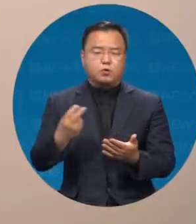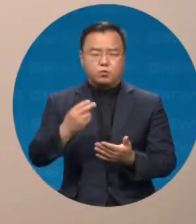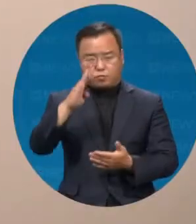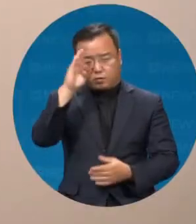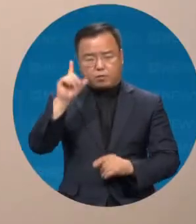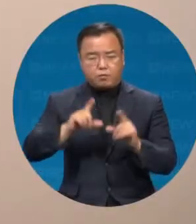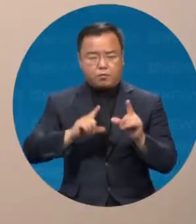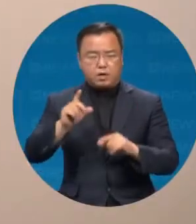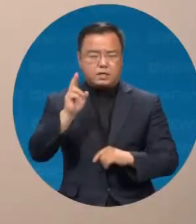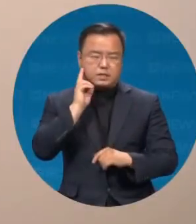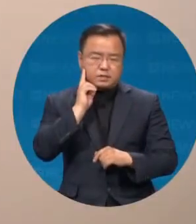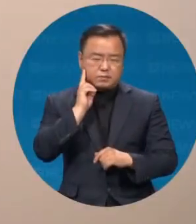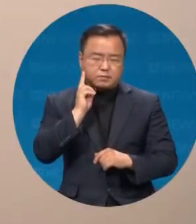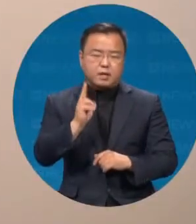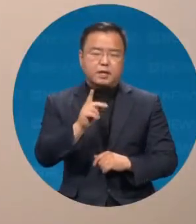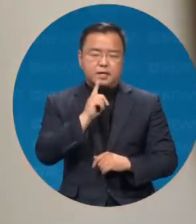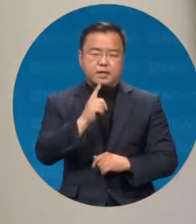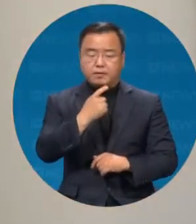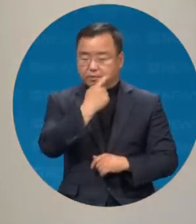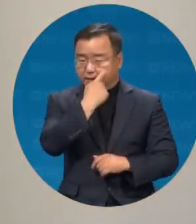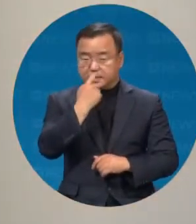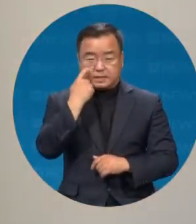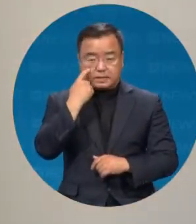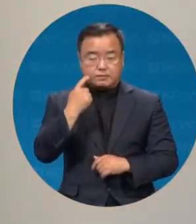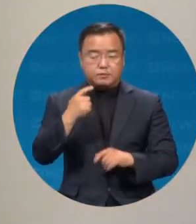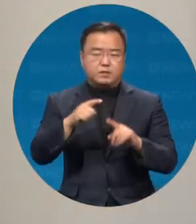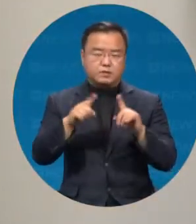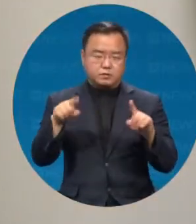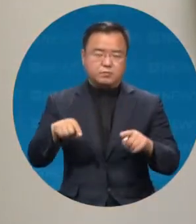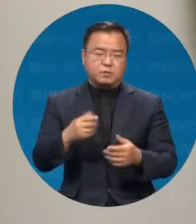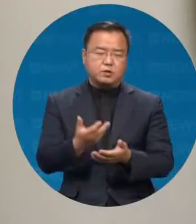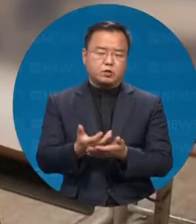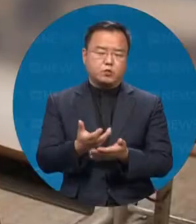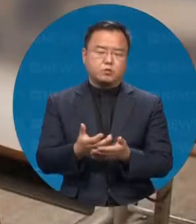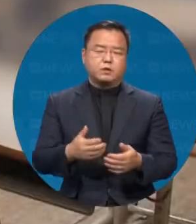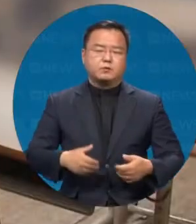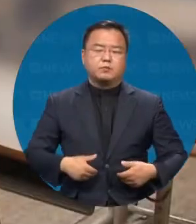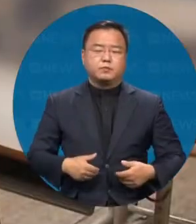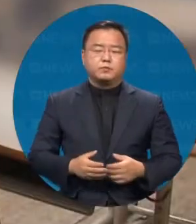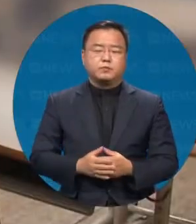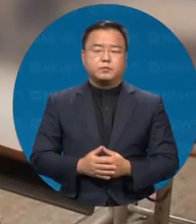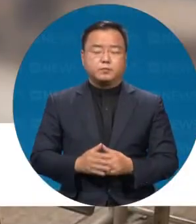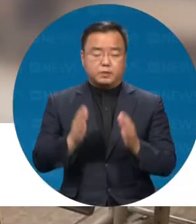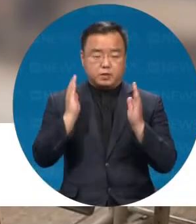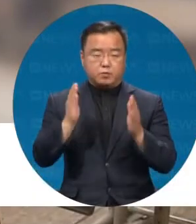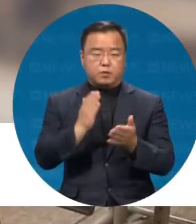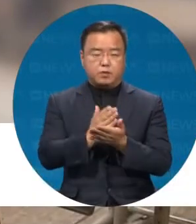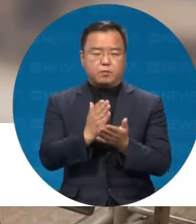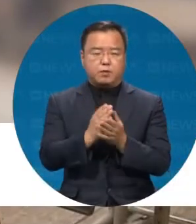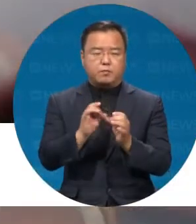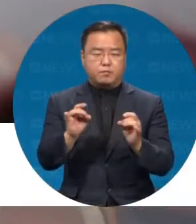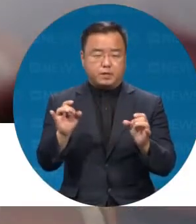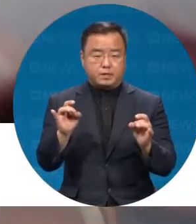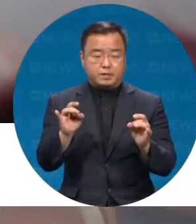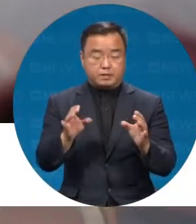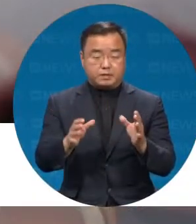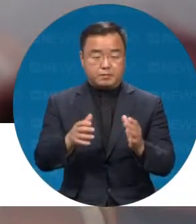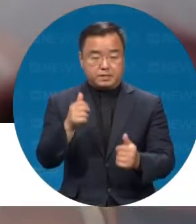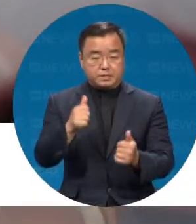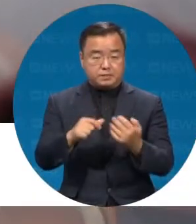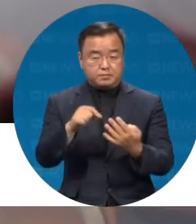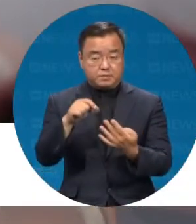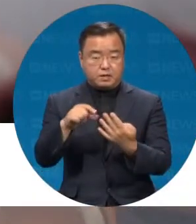전문의의 진단 소나 소견서 등 증빙 서류를 제출해야 합니다 과목별 응시 여부를 선택하는 사례가 발생하게